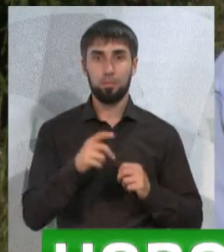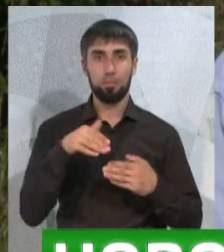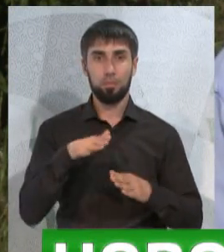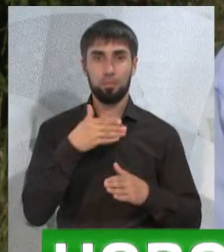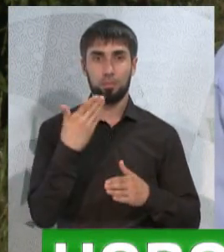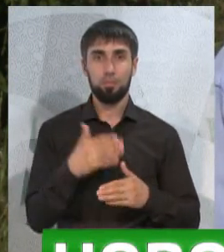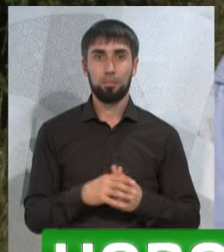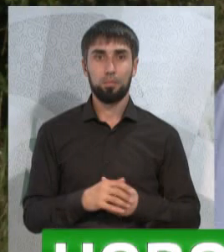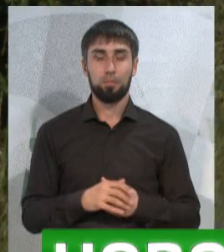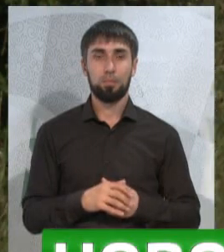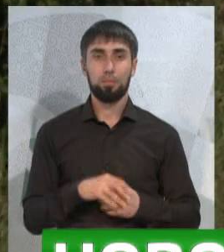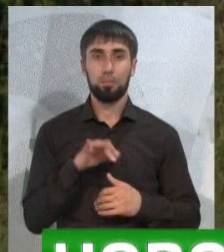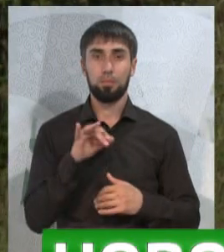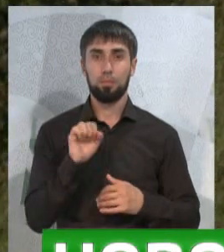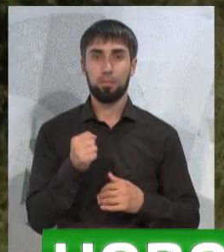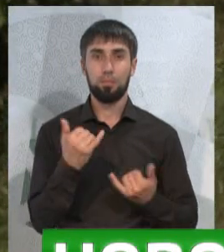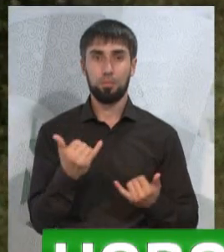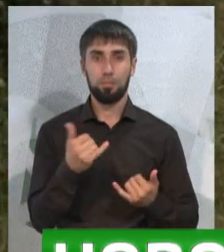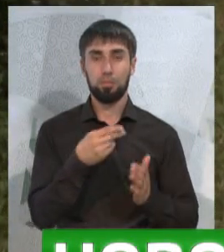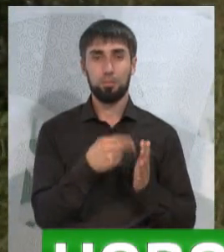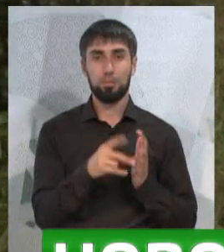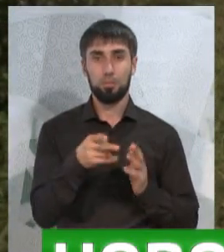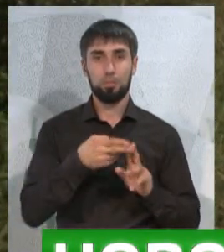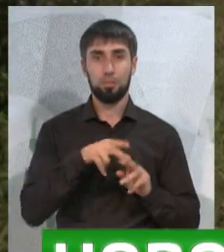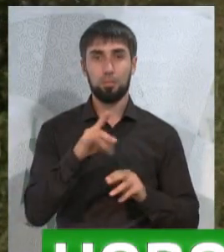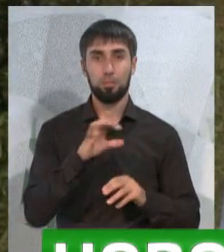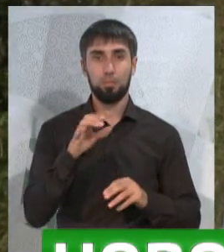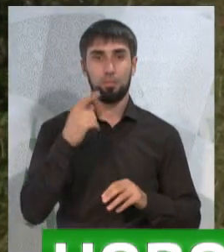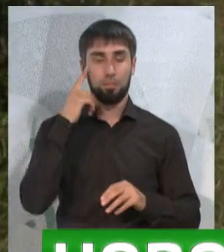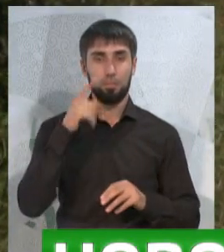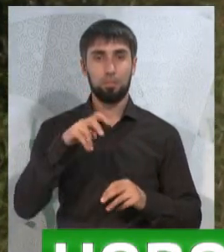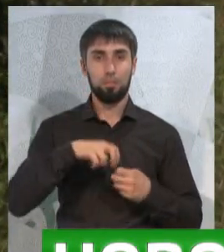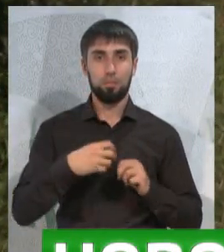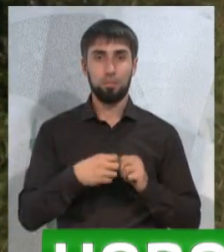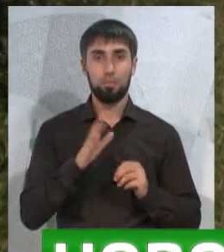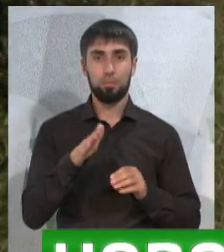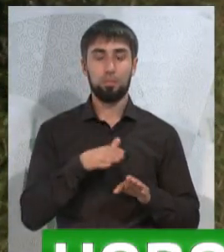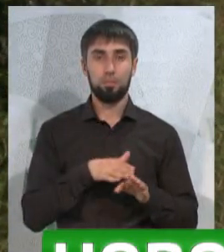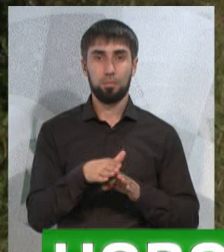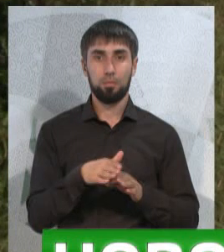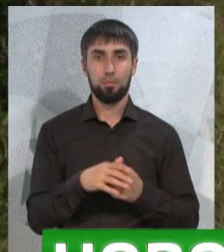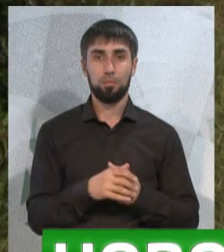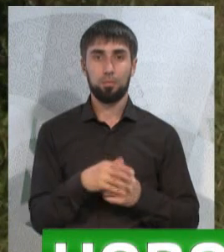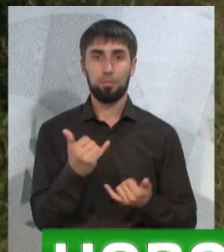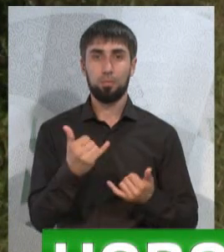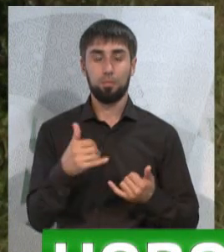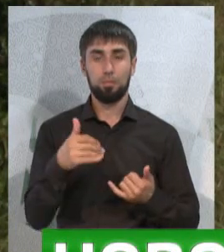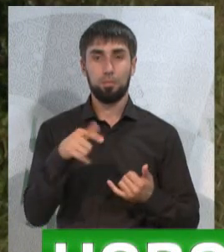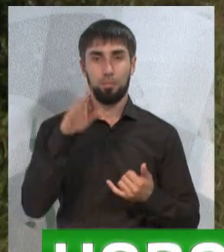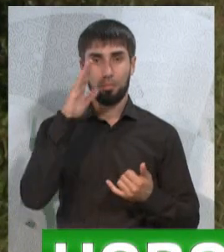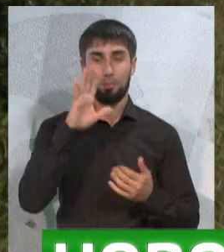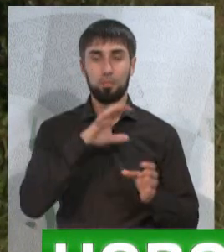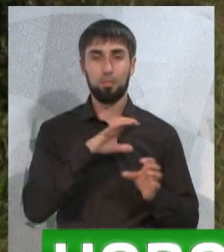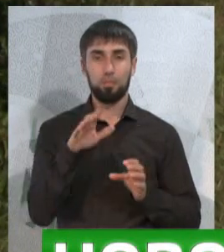решилась. А теперь вот приобрели этот насос, я думаю, проблема с водой решится. Сегодня в течение дня людям подадут